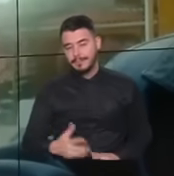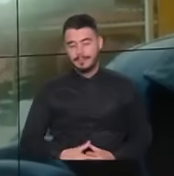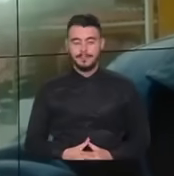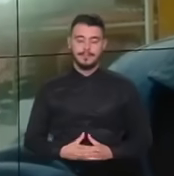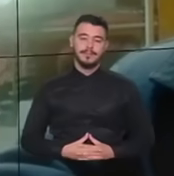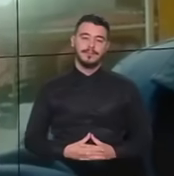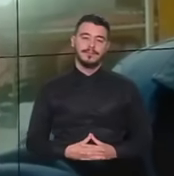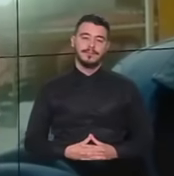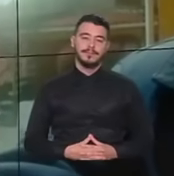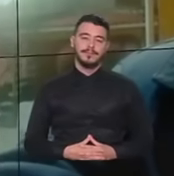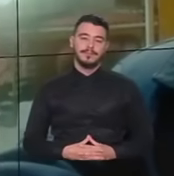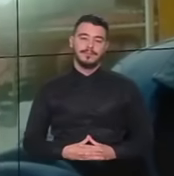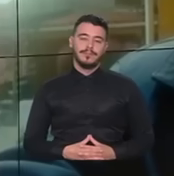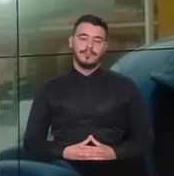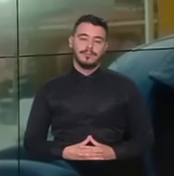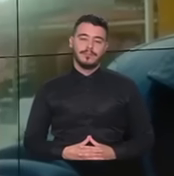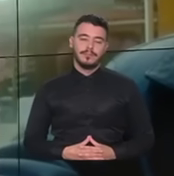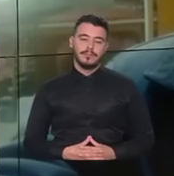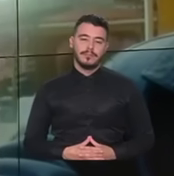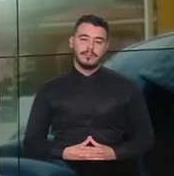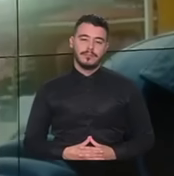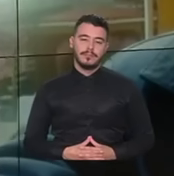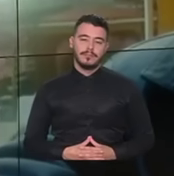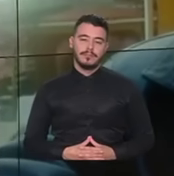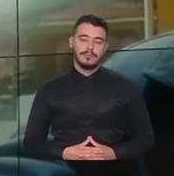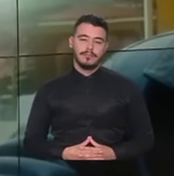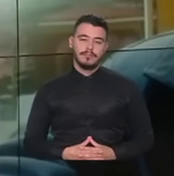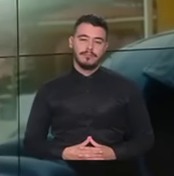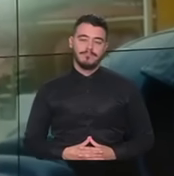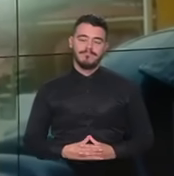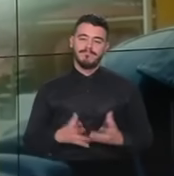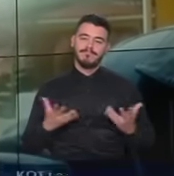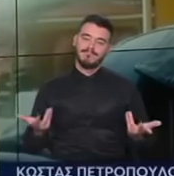Κοιτάξτε να δείτε, καταγγελίες υπήρχαν σε εισαγωγικά.